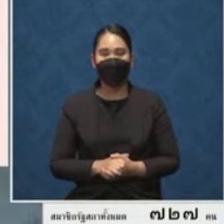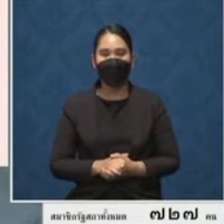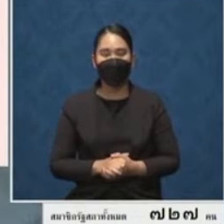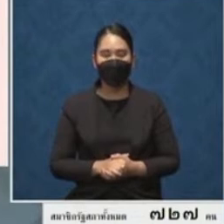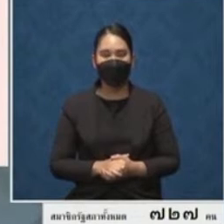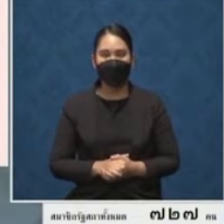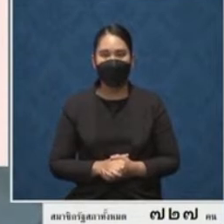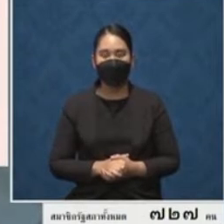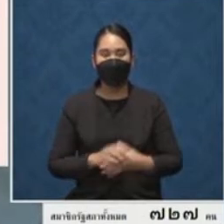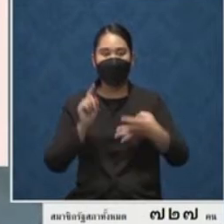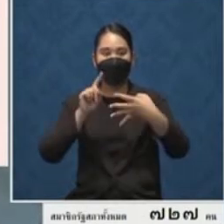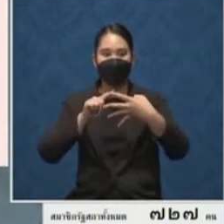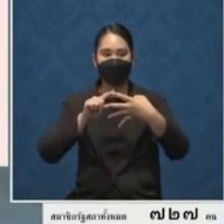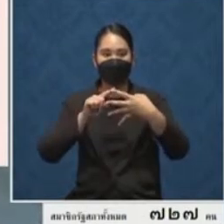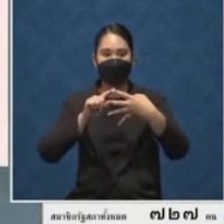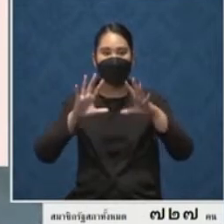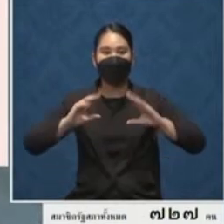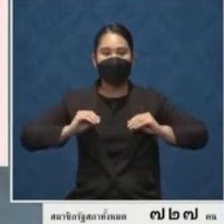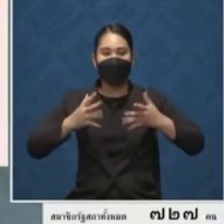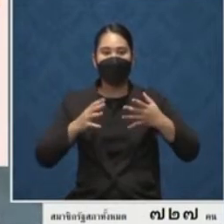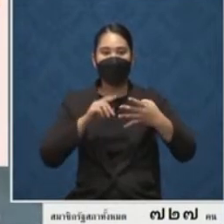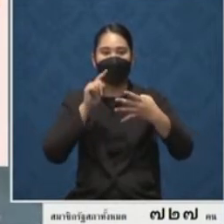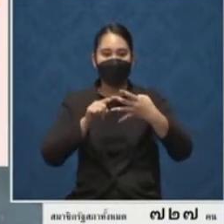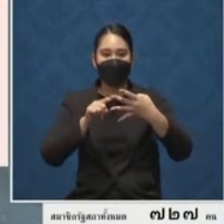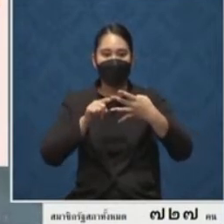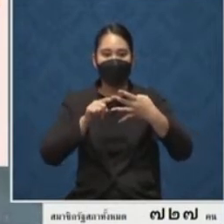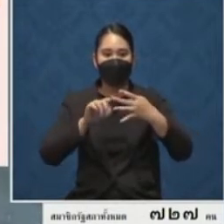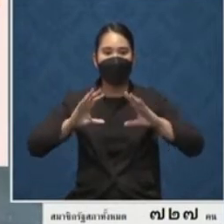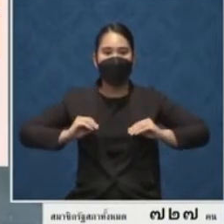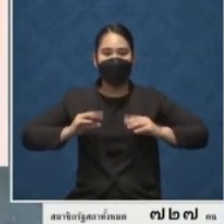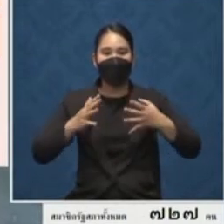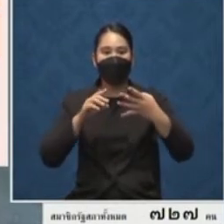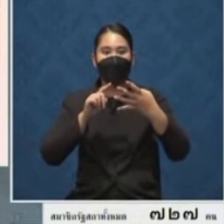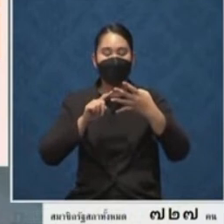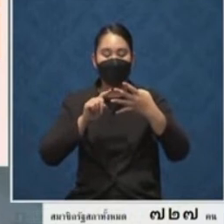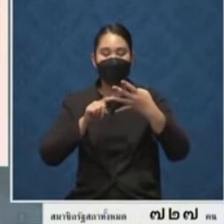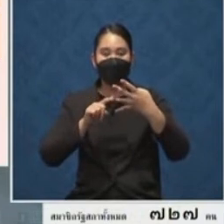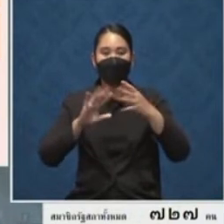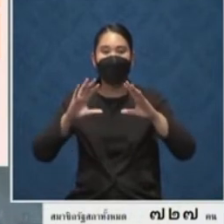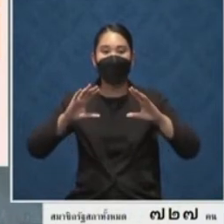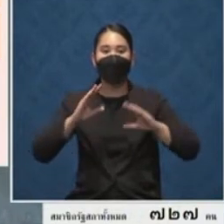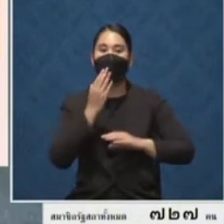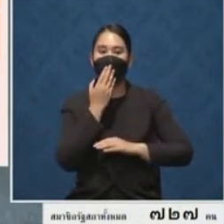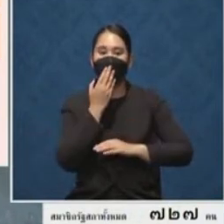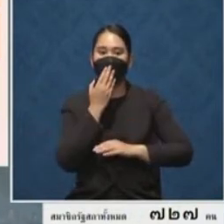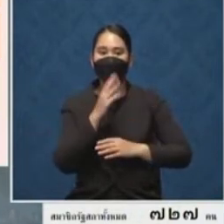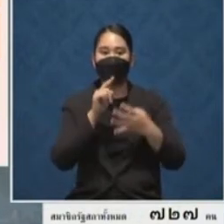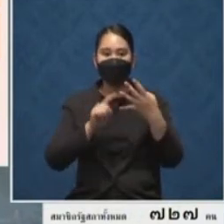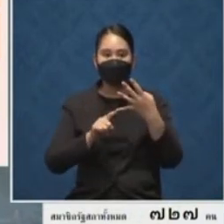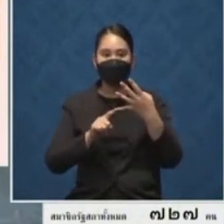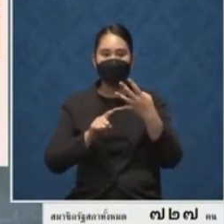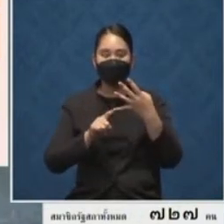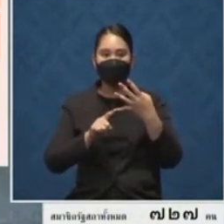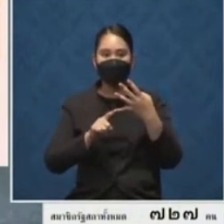1ไม่รับหลักการ2ไม่รับหลักการ3งดออกเสียง4งด